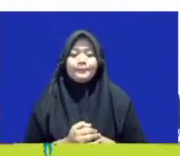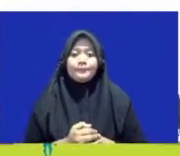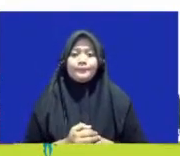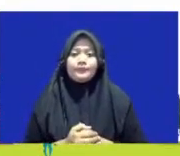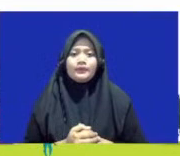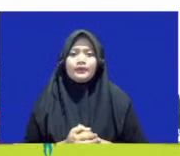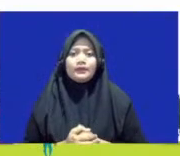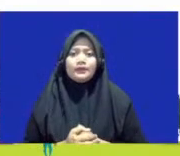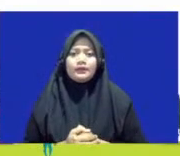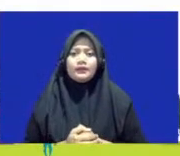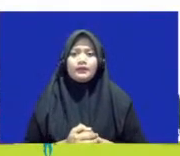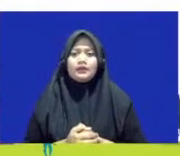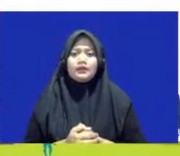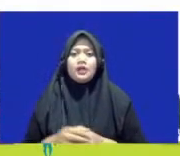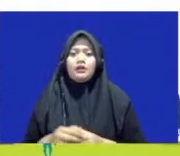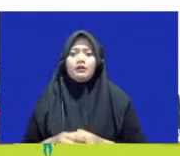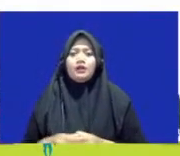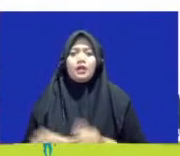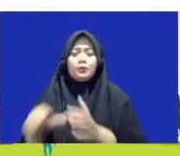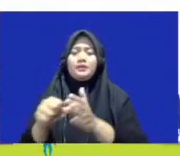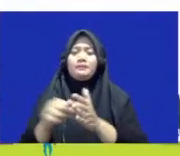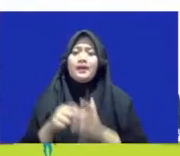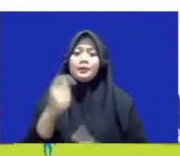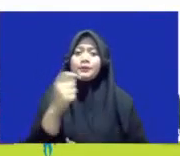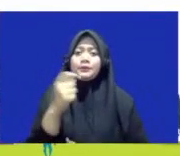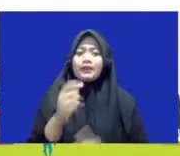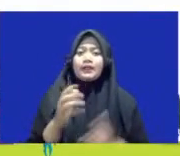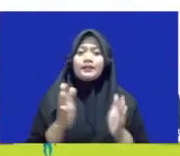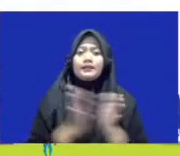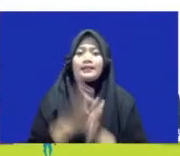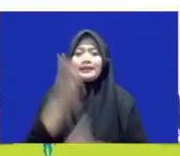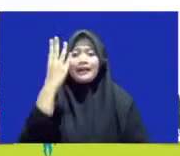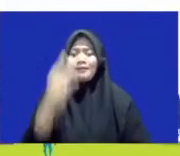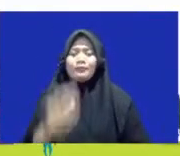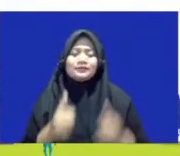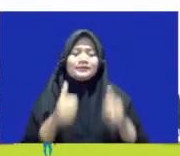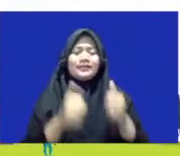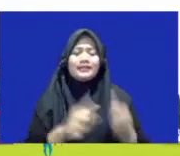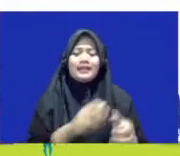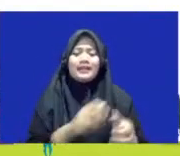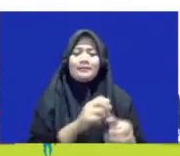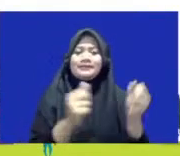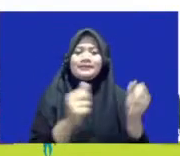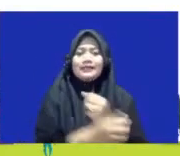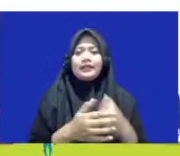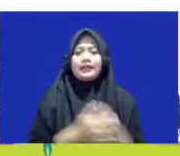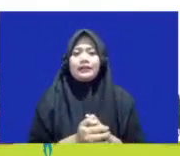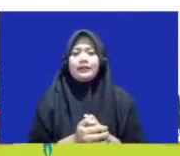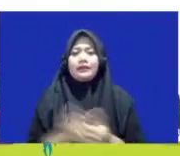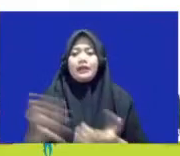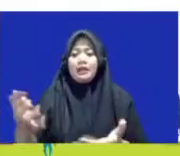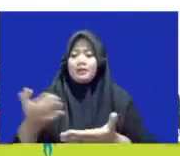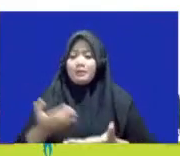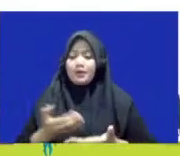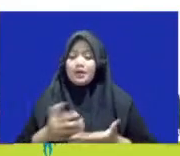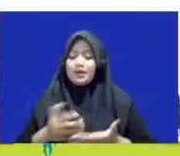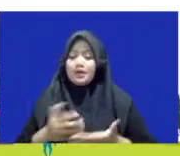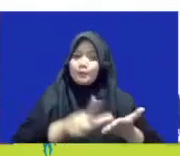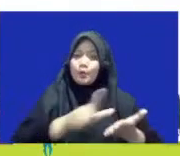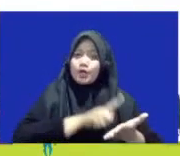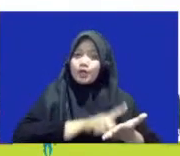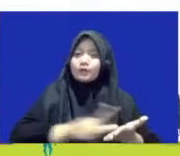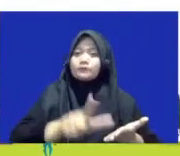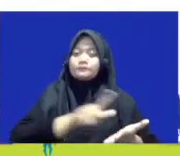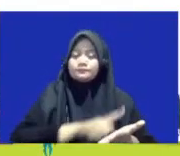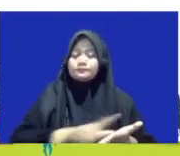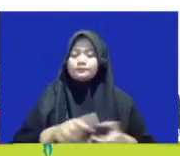sangat dibantu oleh Tagana dan Kampung Siaga Bencana. Mereka yang memberikan laporan pertama terjadi bencana, mereka yang